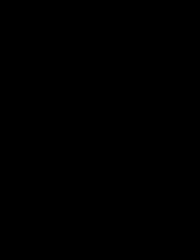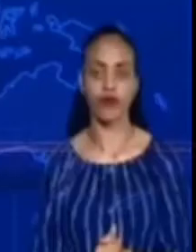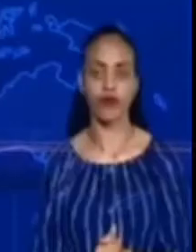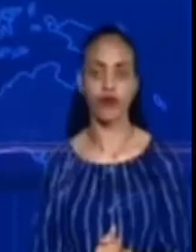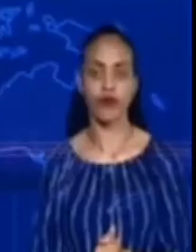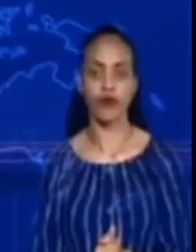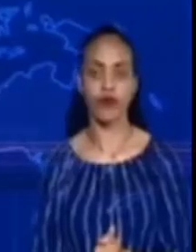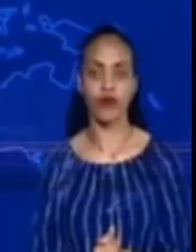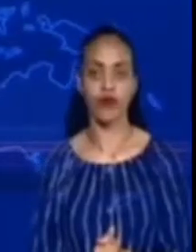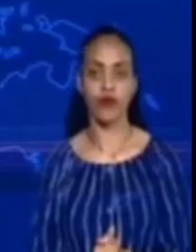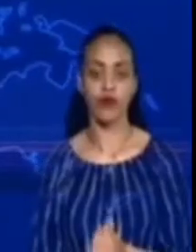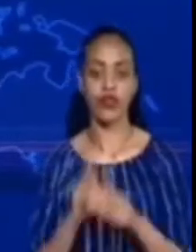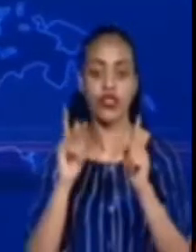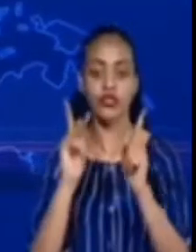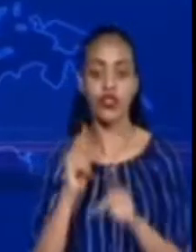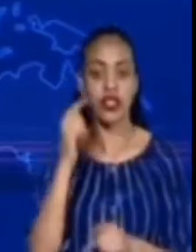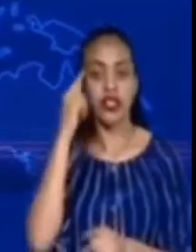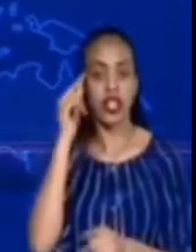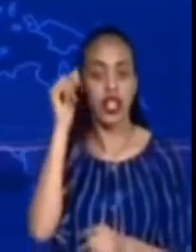በይ